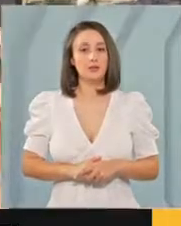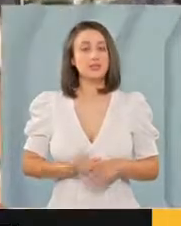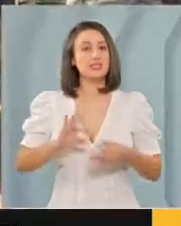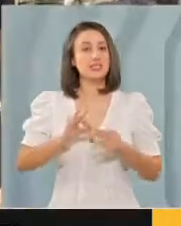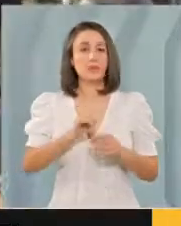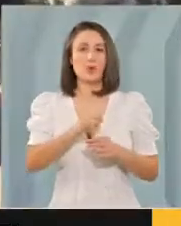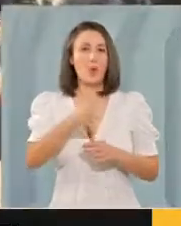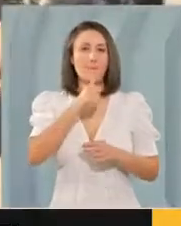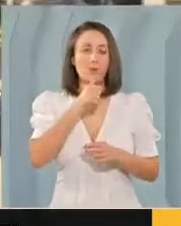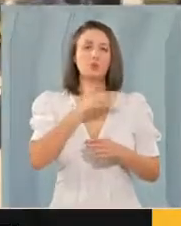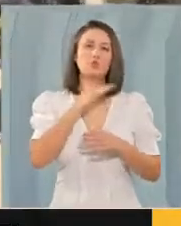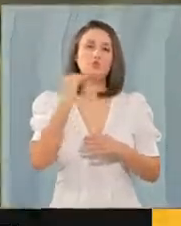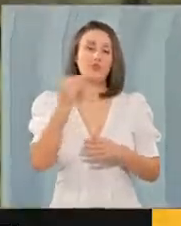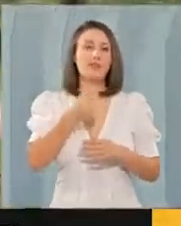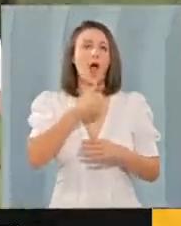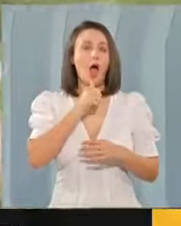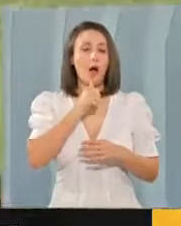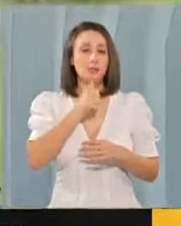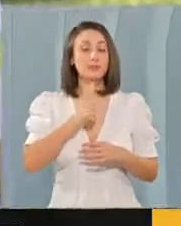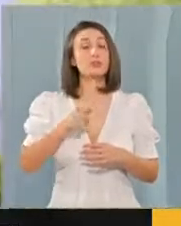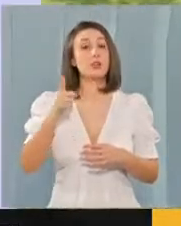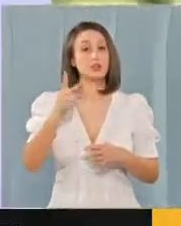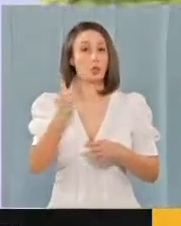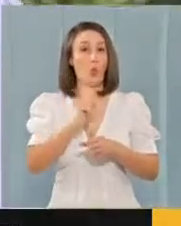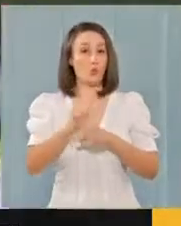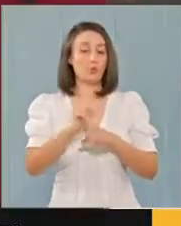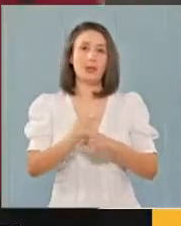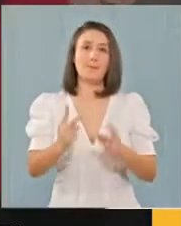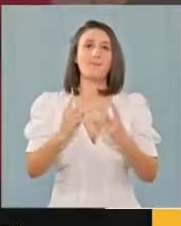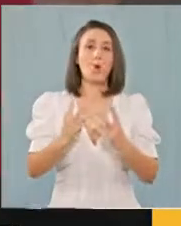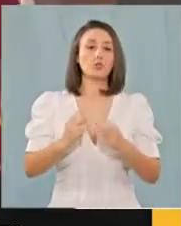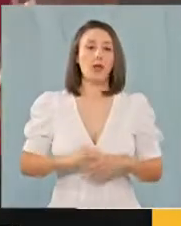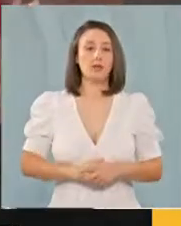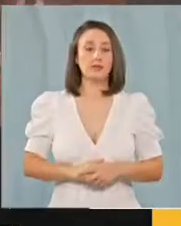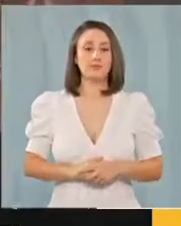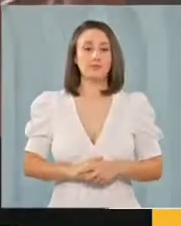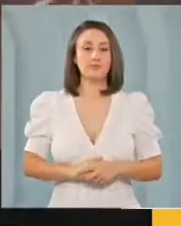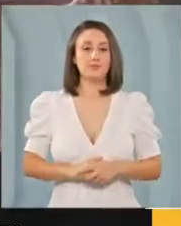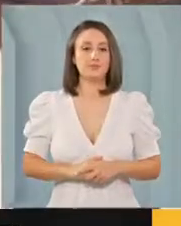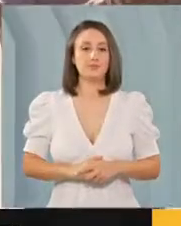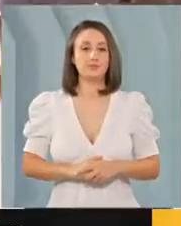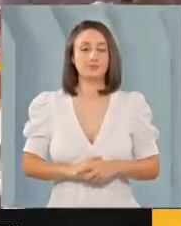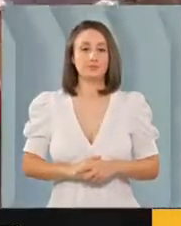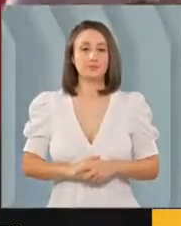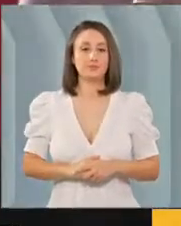aportului de apă. Aceste două lucruri sunt extrem de esențiale în această perioadă. De